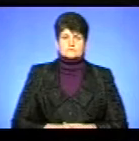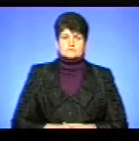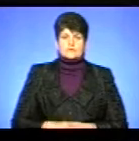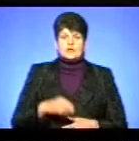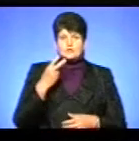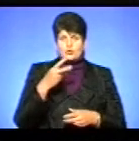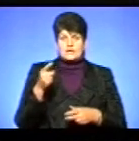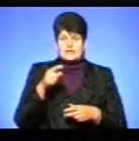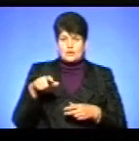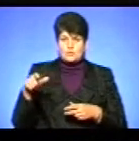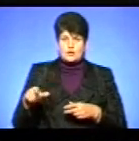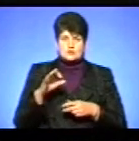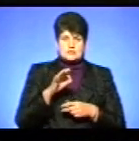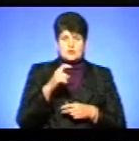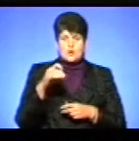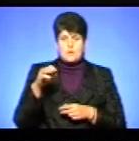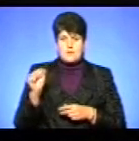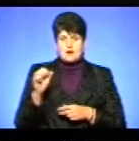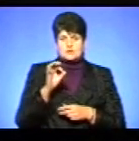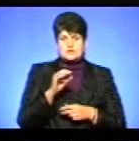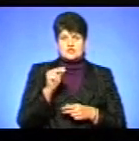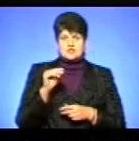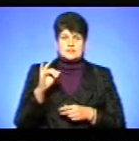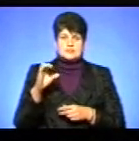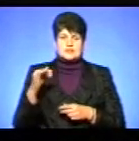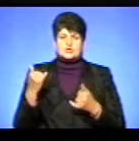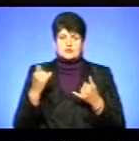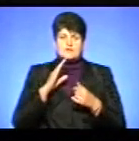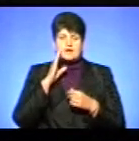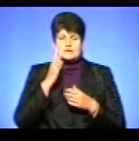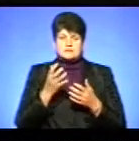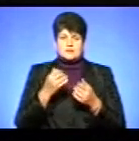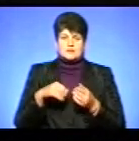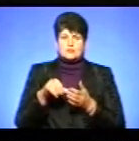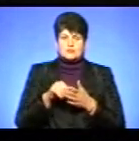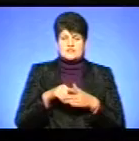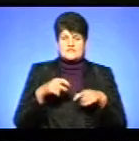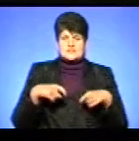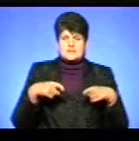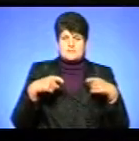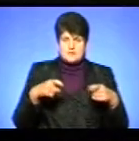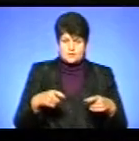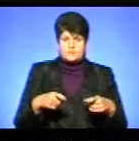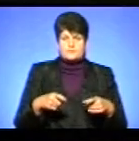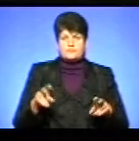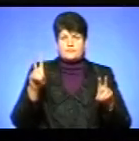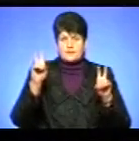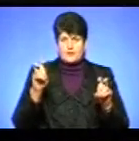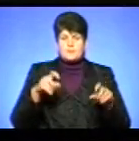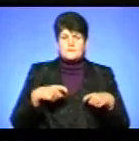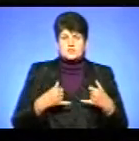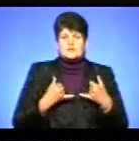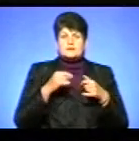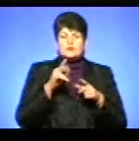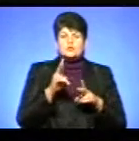Двоє тернополян – Олександр Хома та Олександр Чистий – сьогодні вранці взяли участь у забігу «Біжи заради тих, хто не може», щоб